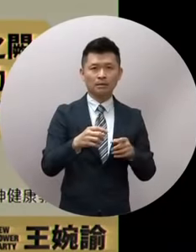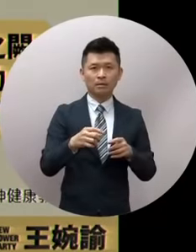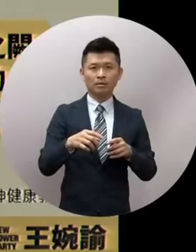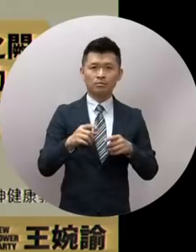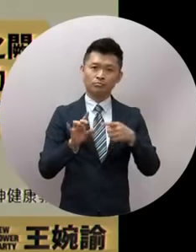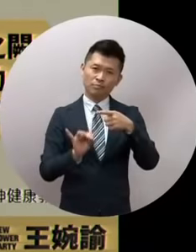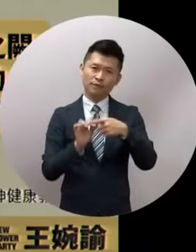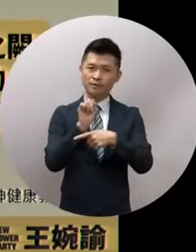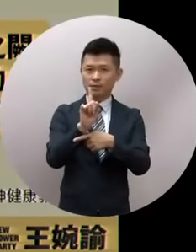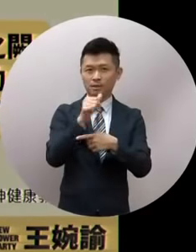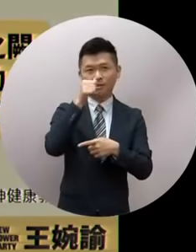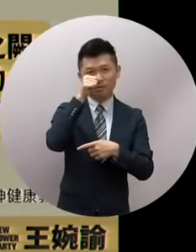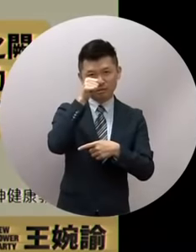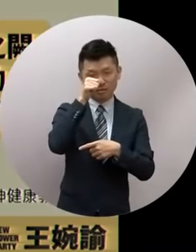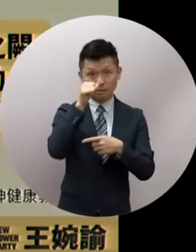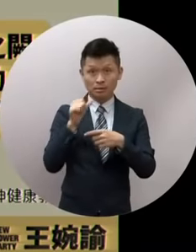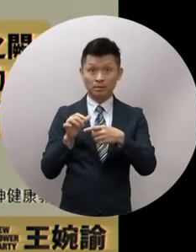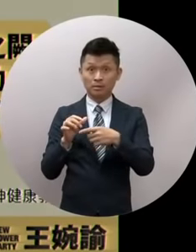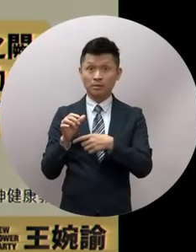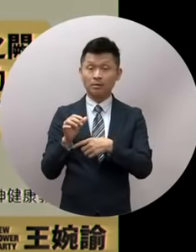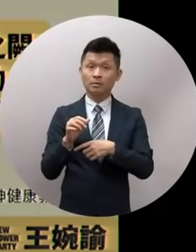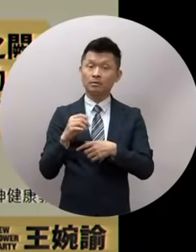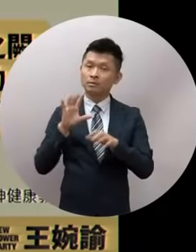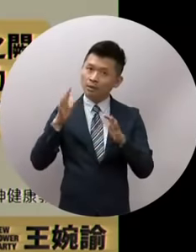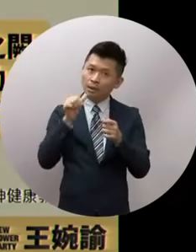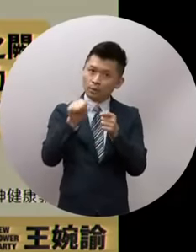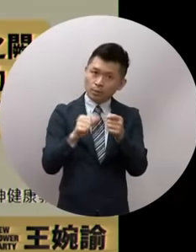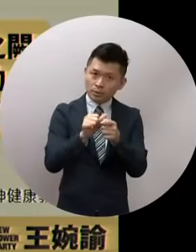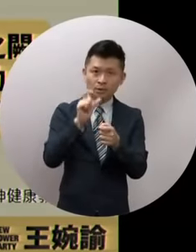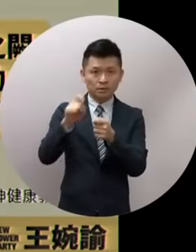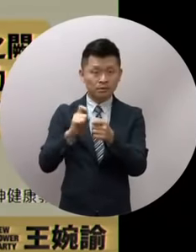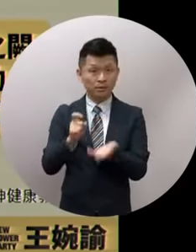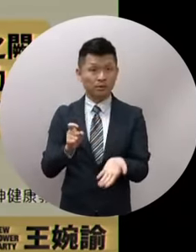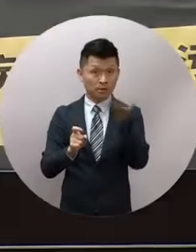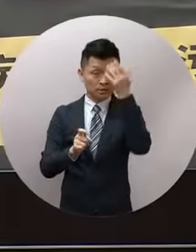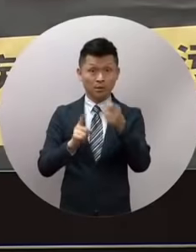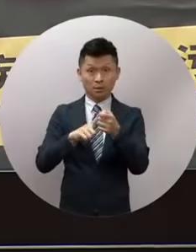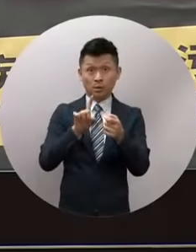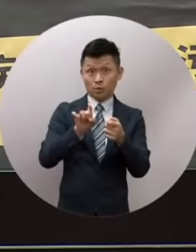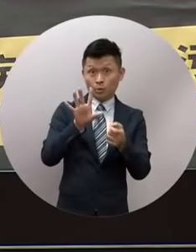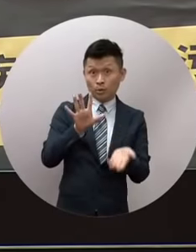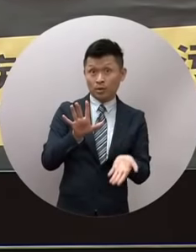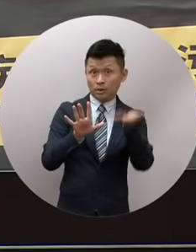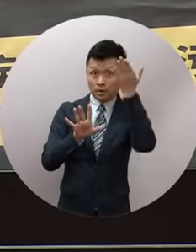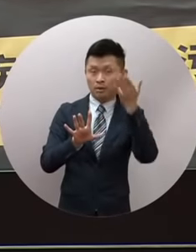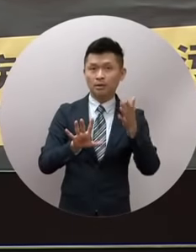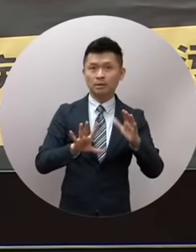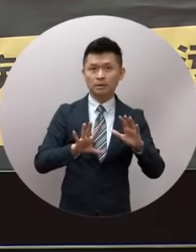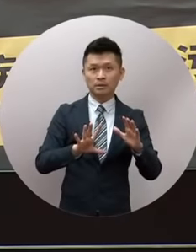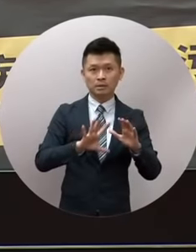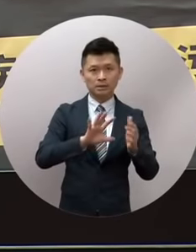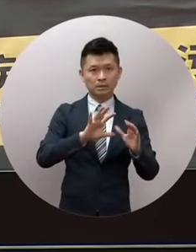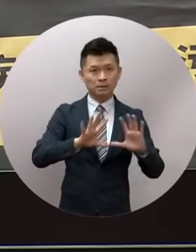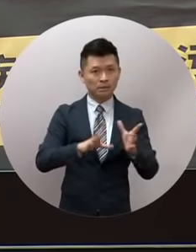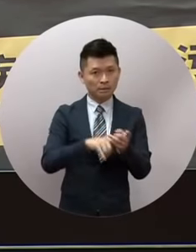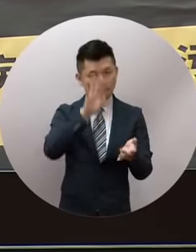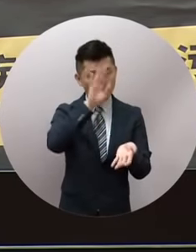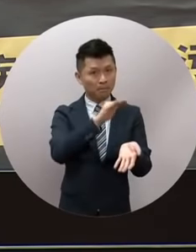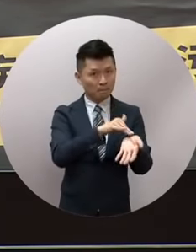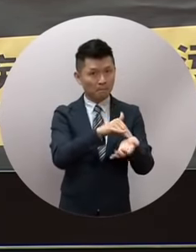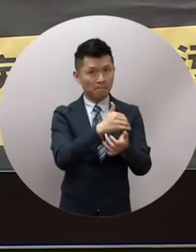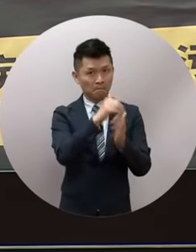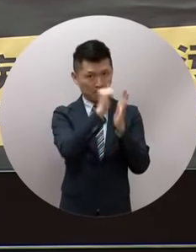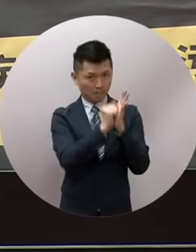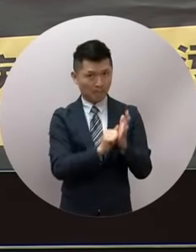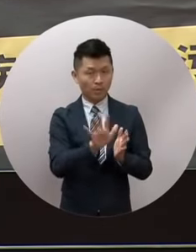不到1%，那其实他大部分都是在5到10年以上，甚至有超过15年以上的这个精神疾患的病史，所以对家长来说，其实家